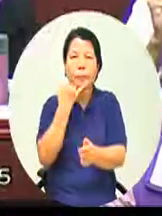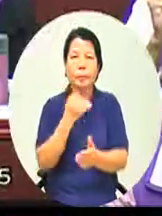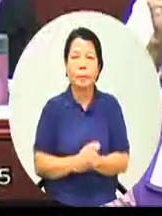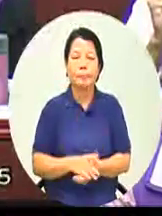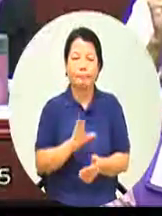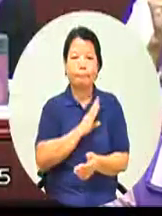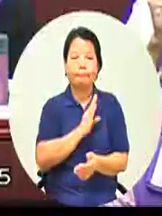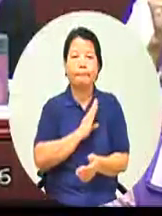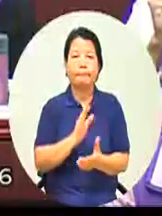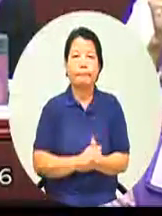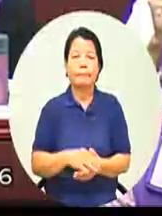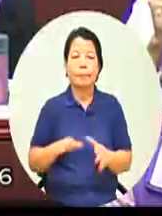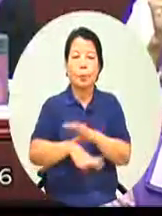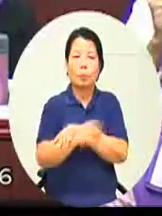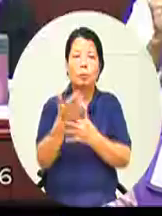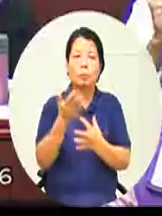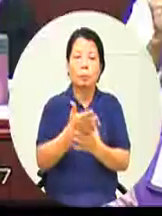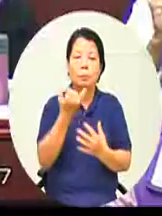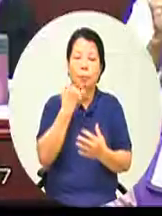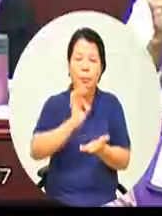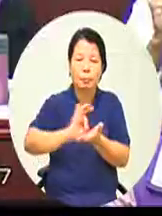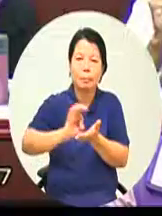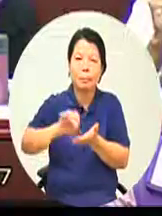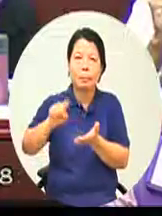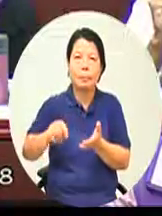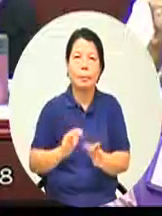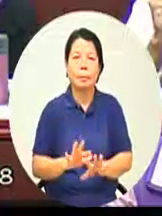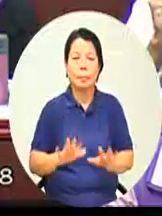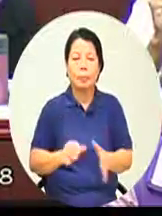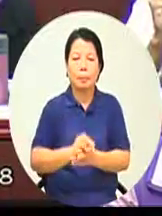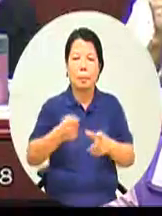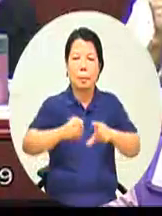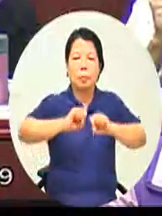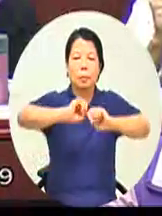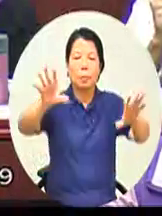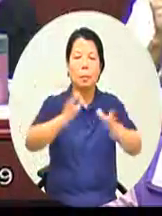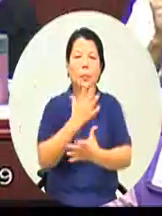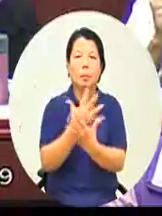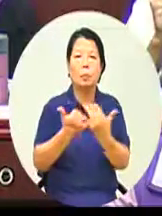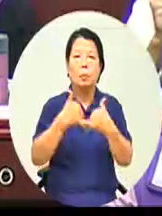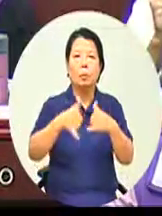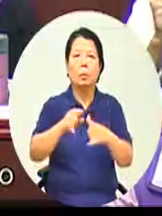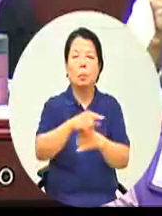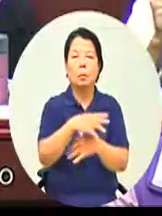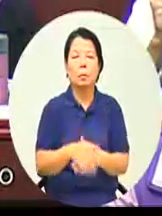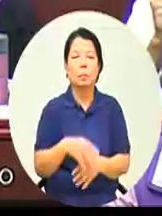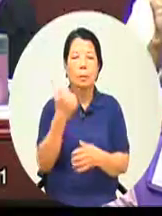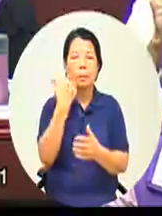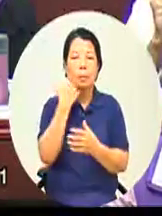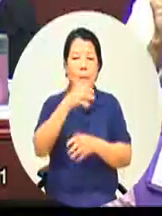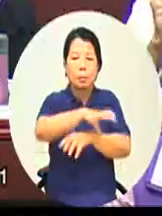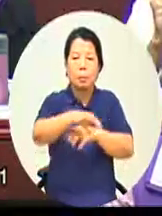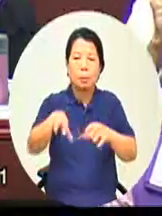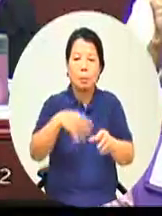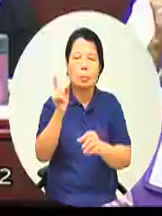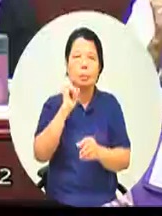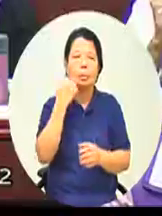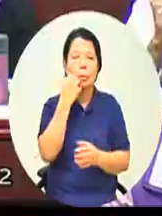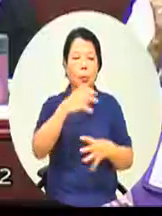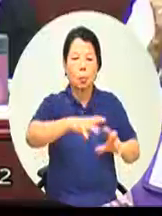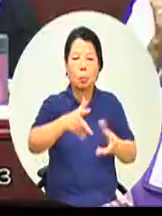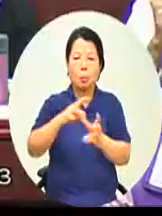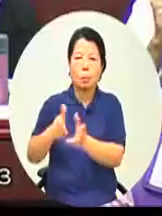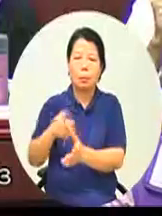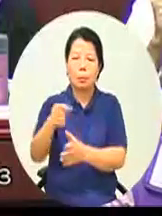还有很多空间可以用，我想我们已经公告在网站上，哪一个单位或者包括工业势力有